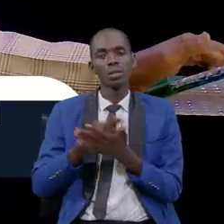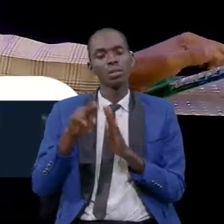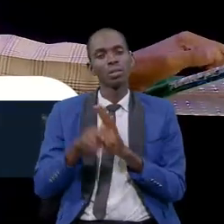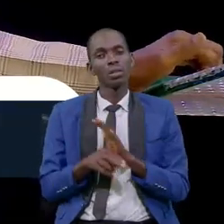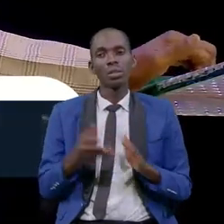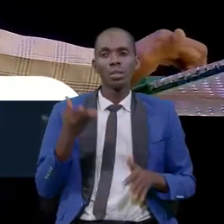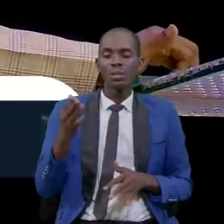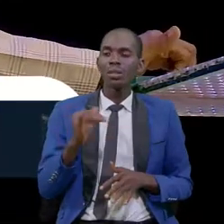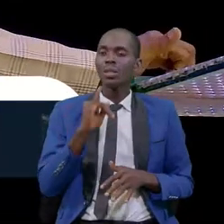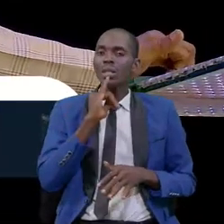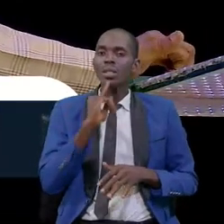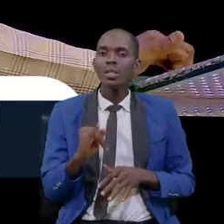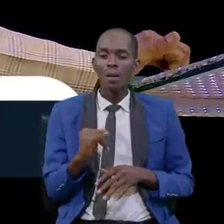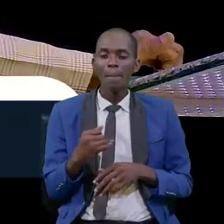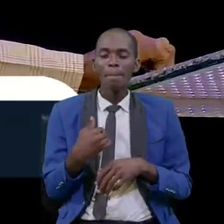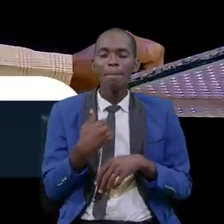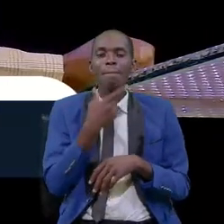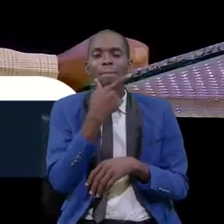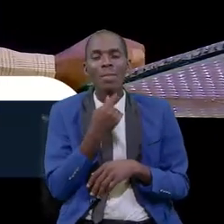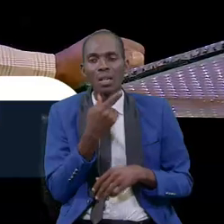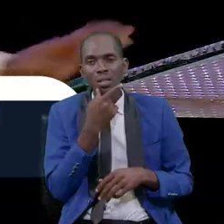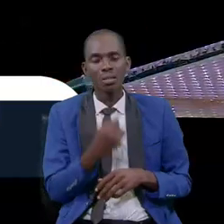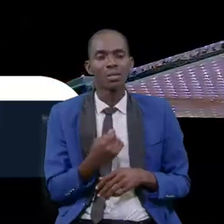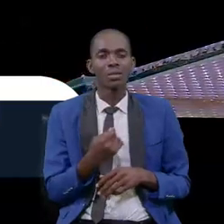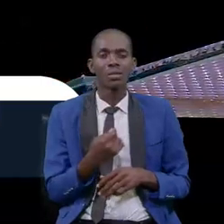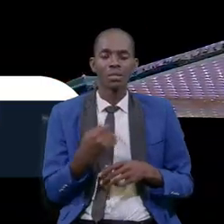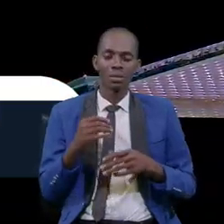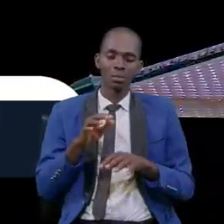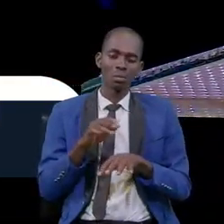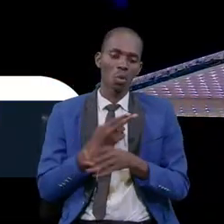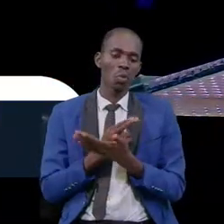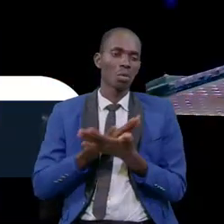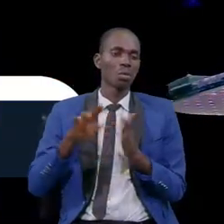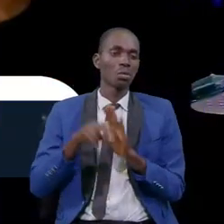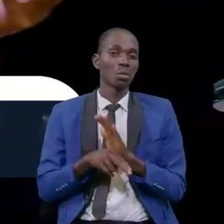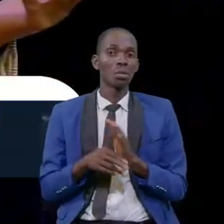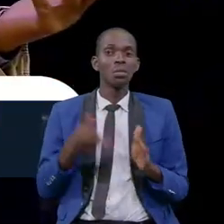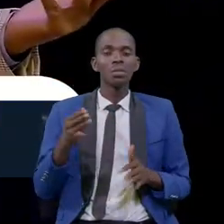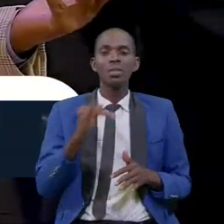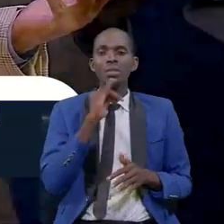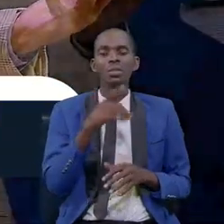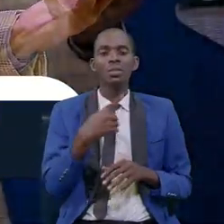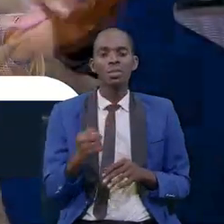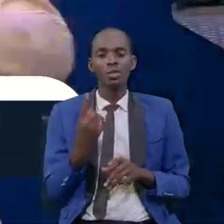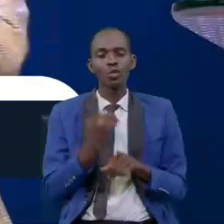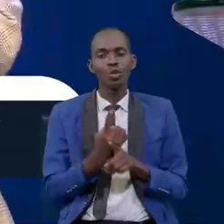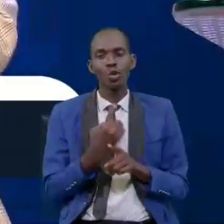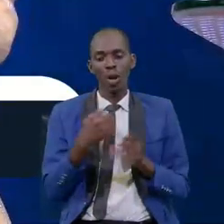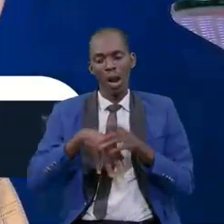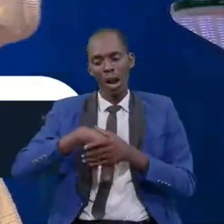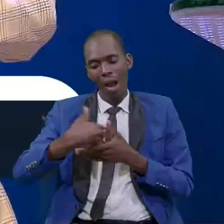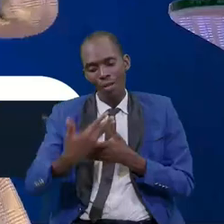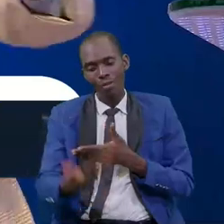sainteté dans l'hypocrisie. Il y a des saintetés. Il y a la